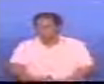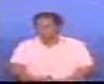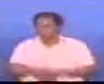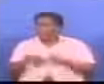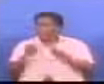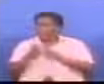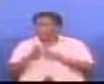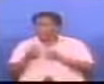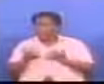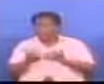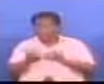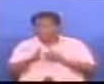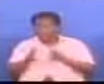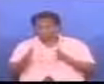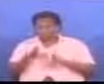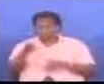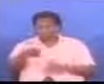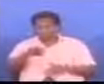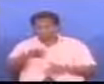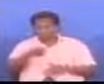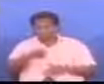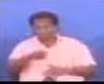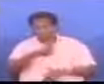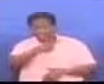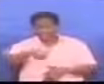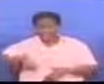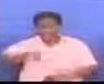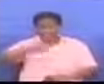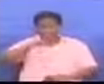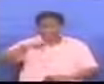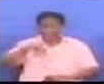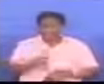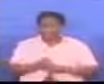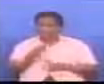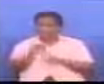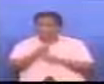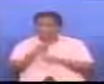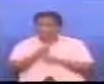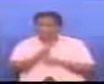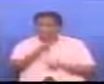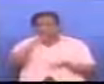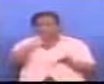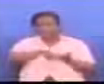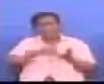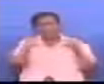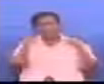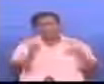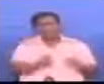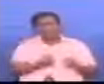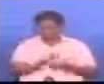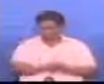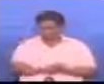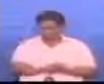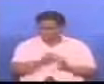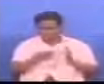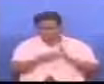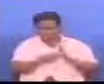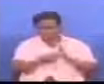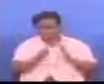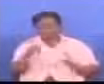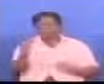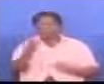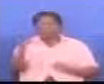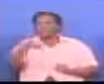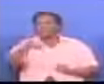fursa hii kumpongeza rais wetu kwa kufanya maamuzi magumu ya kuongoza taifa hili, na kwa